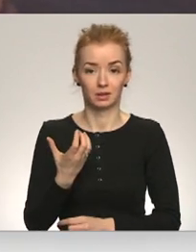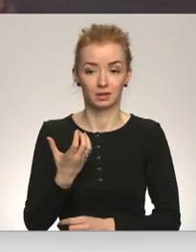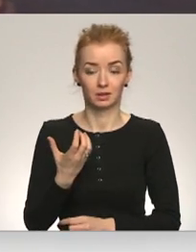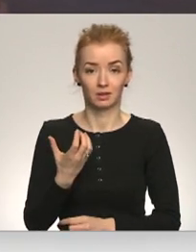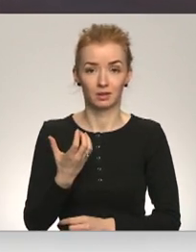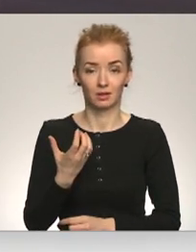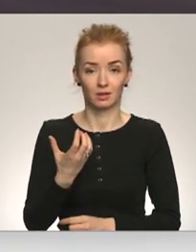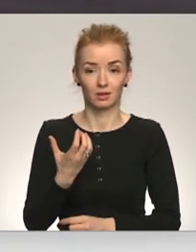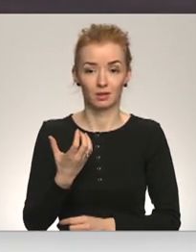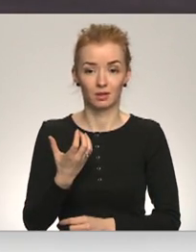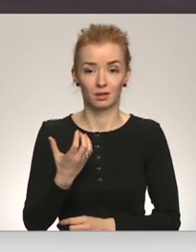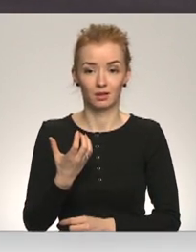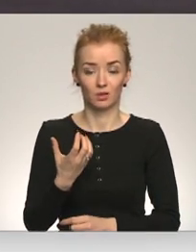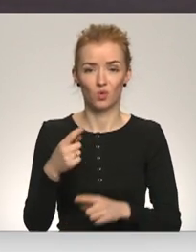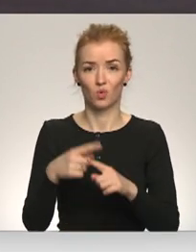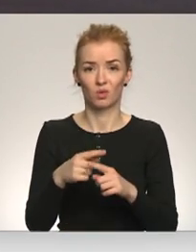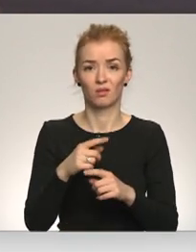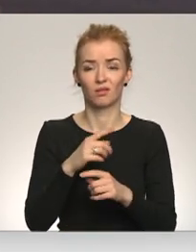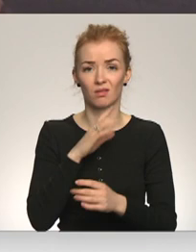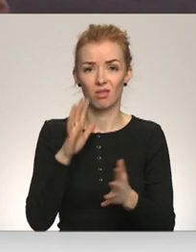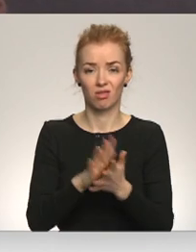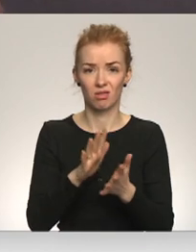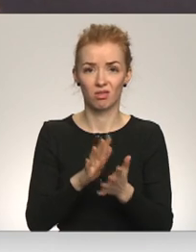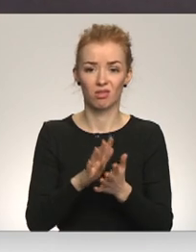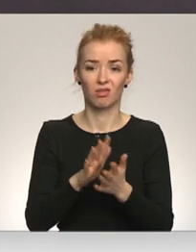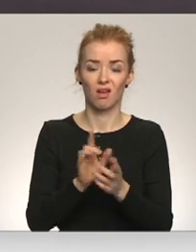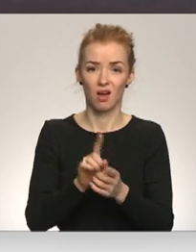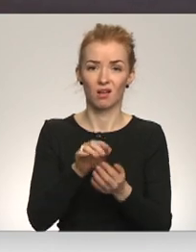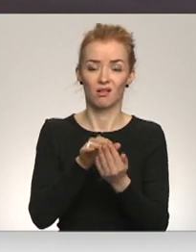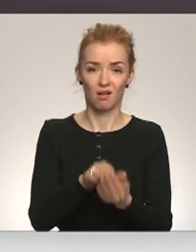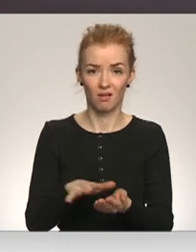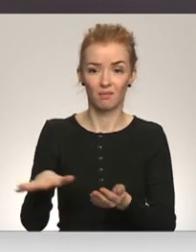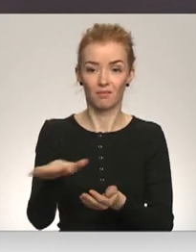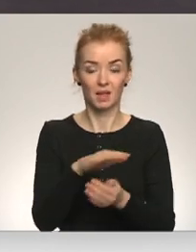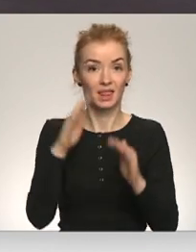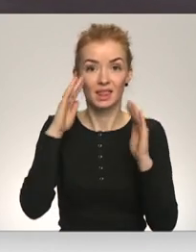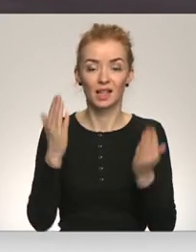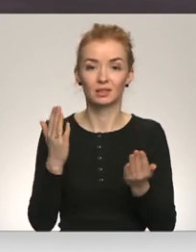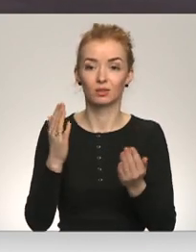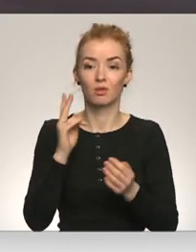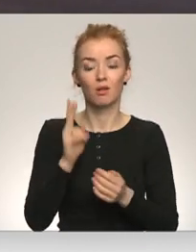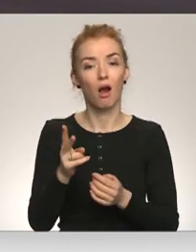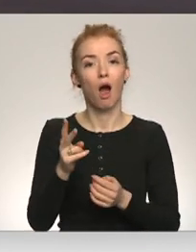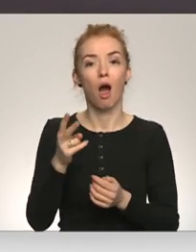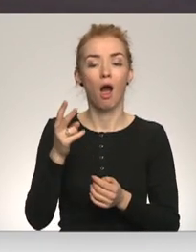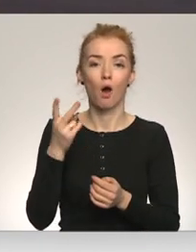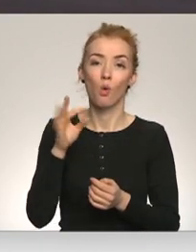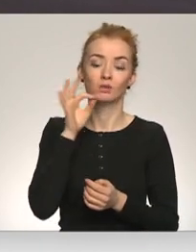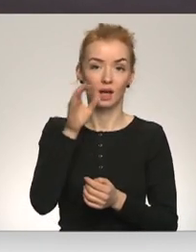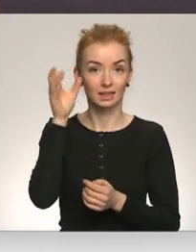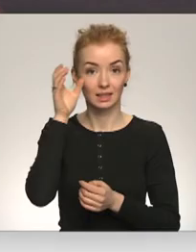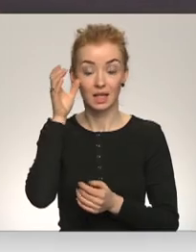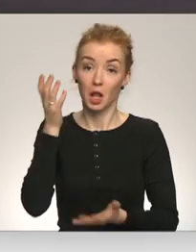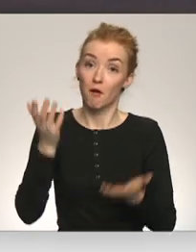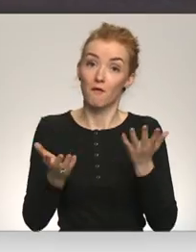te... Apgānīti arī tie kapi ir, nezinu, kā no zinātnieku viedokļa. Varbūt